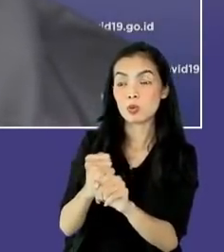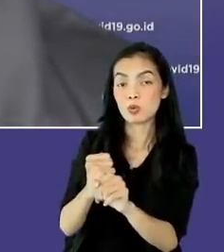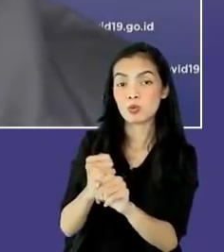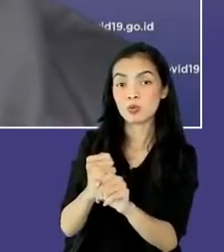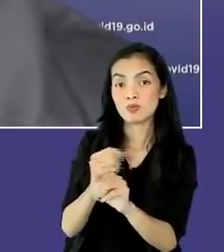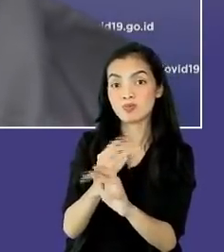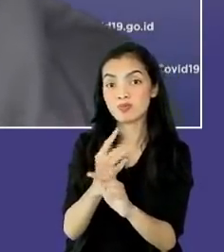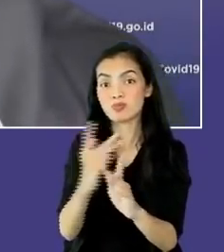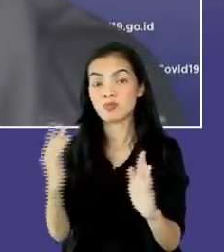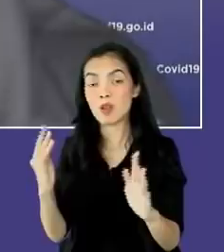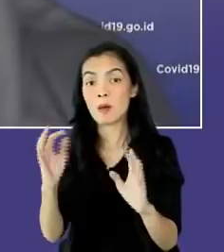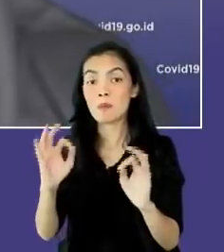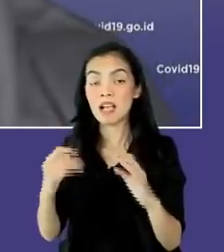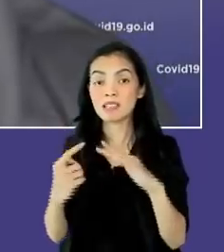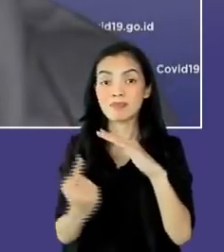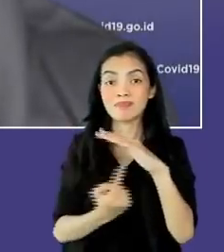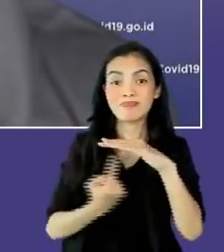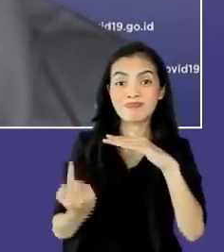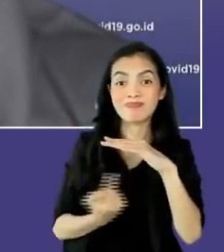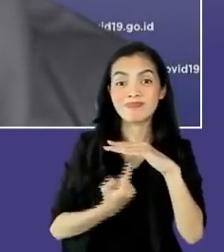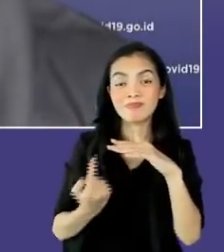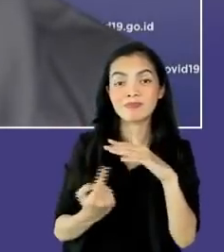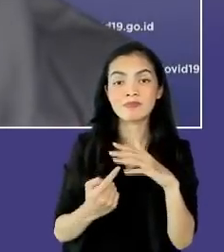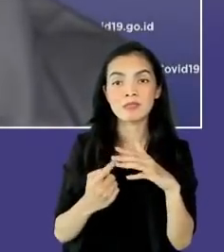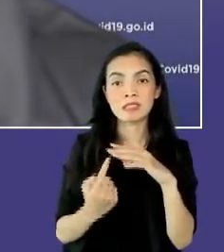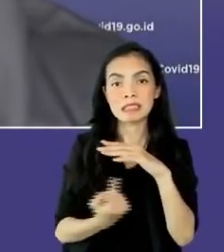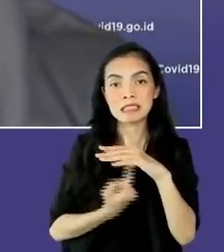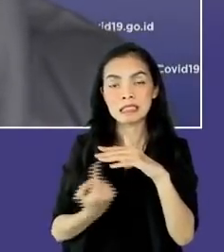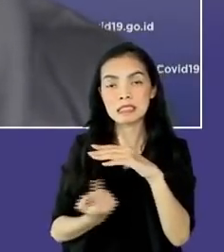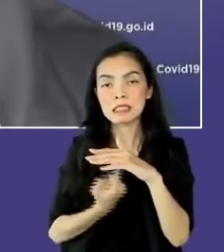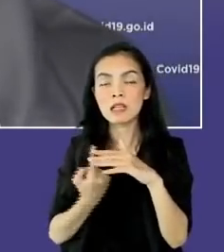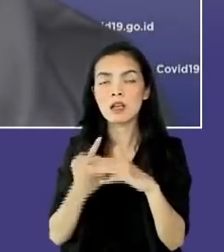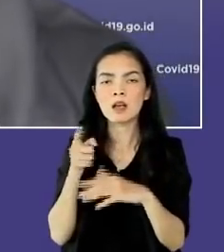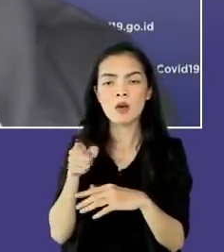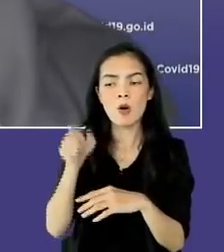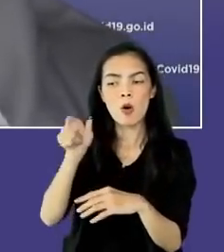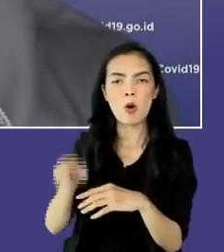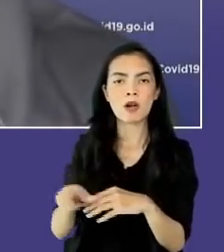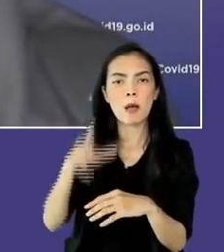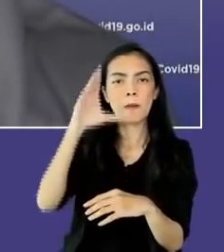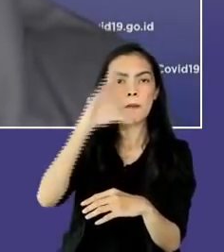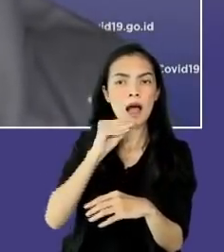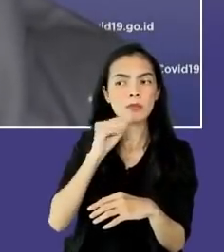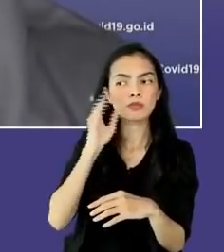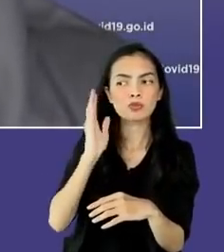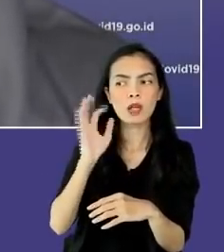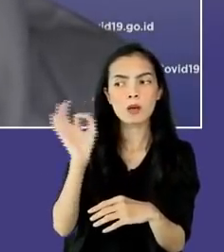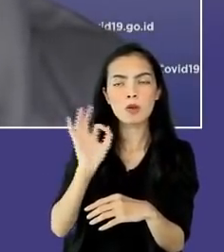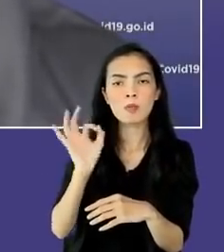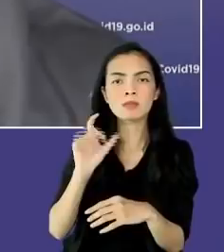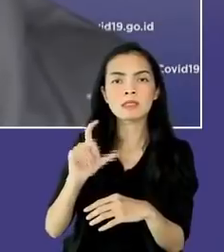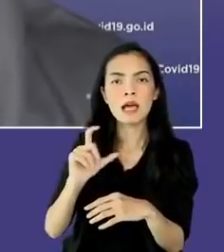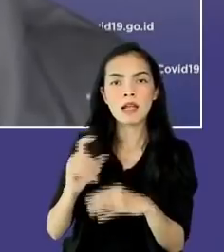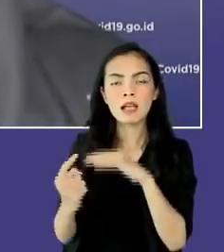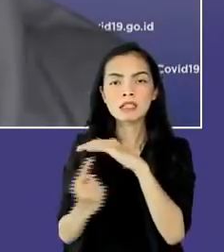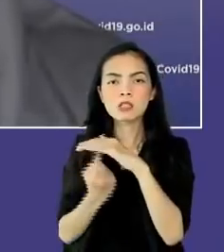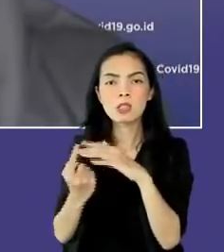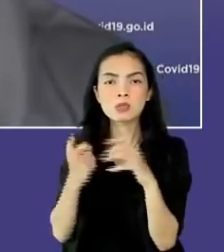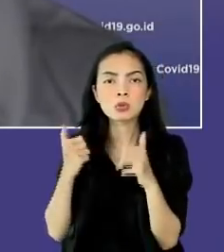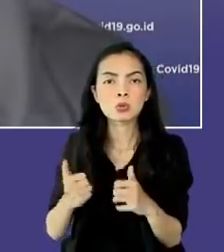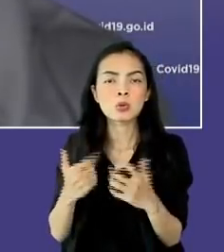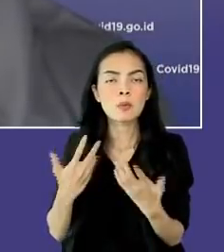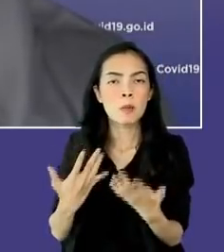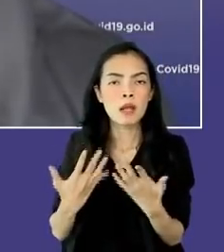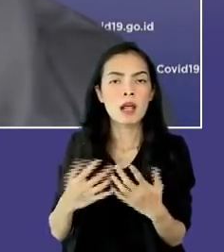saat melaksanakan karantina mandiri, isolasi mandiri, apakah paham gitu bagaimana cara melakukan isolasi mandiri yang baik